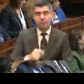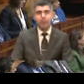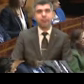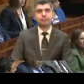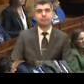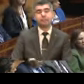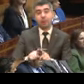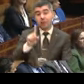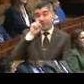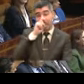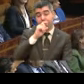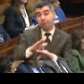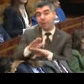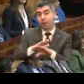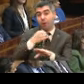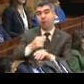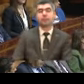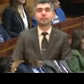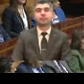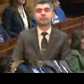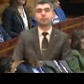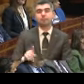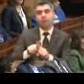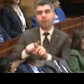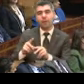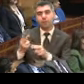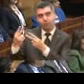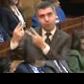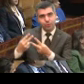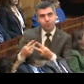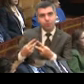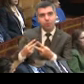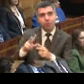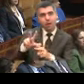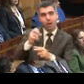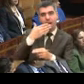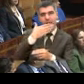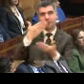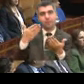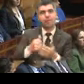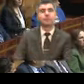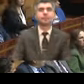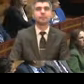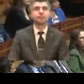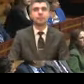ديريكت. واسمح لي ماذا بينا سيد الوزير تزورونا تما كتشوفوا، مرحبا بكم. هل من تعقيب